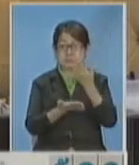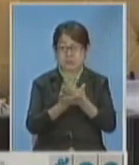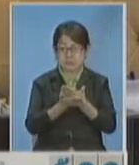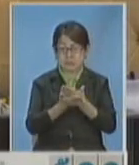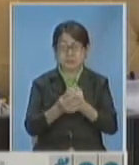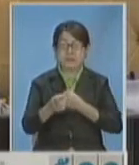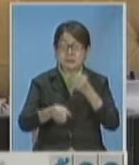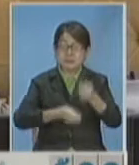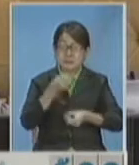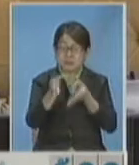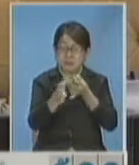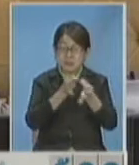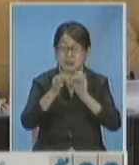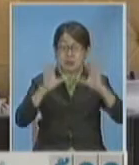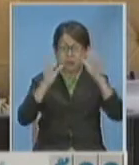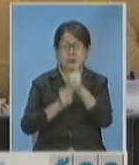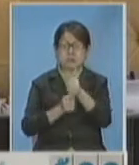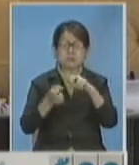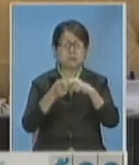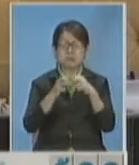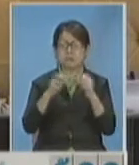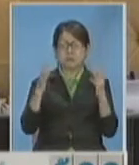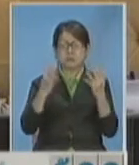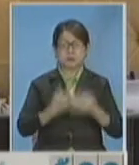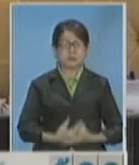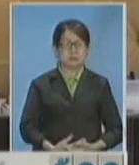นนั้นก็ถือว่าไม่น่าจะมีปัญหา